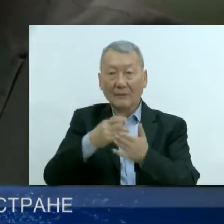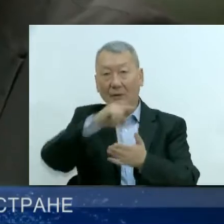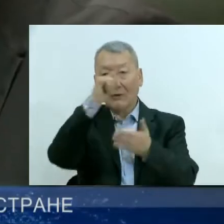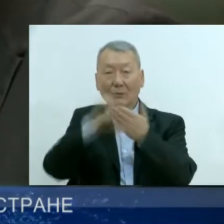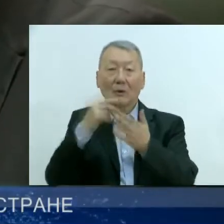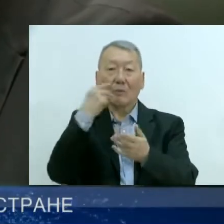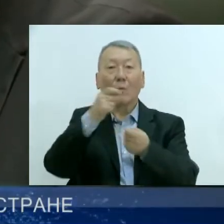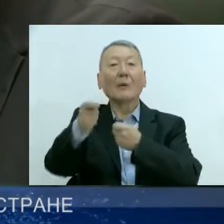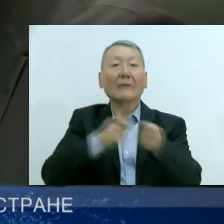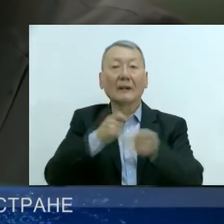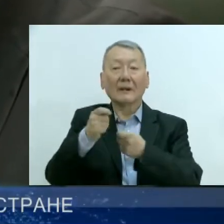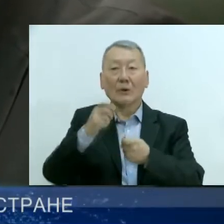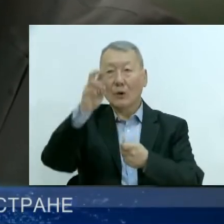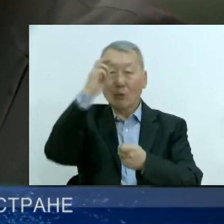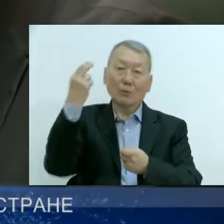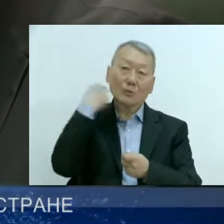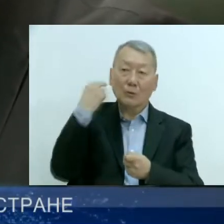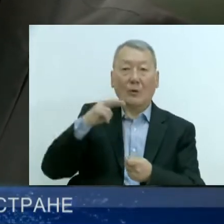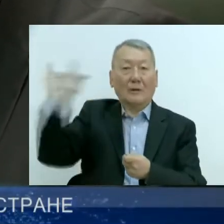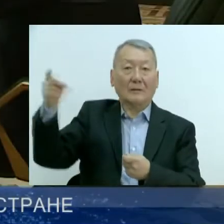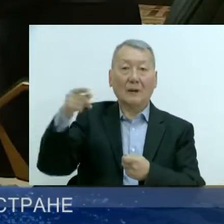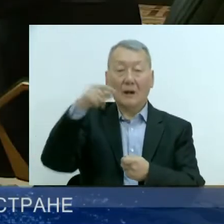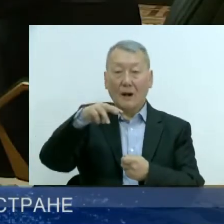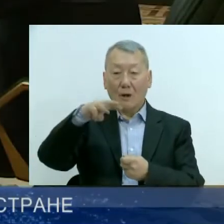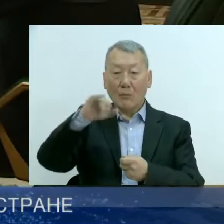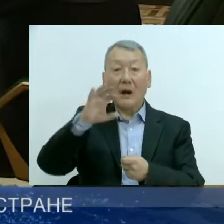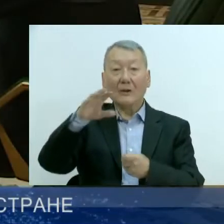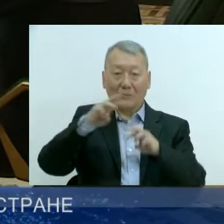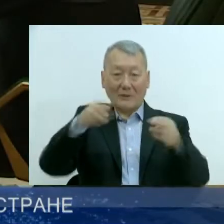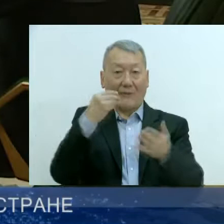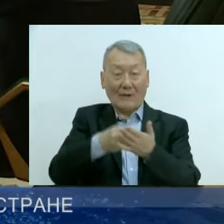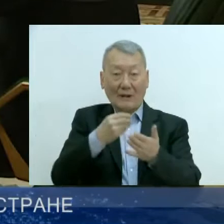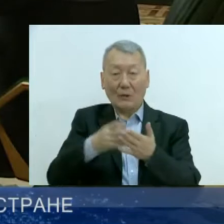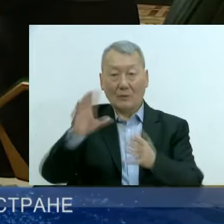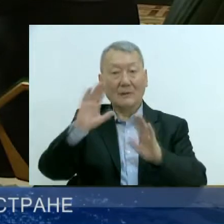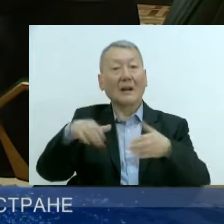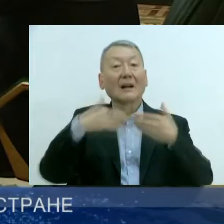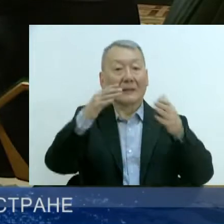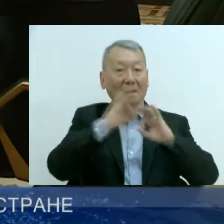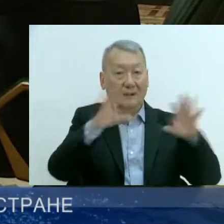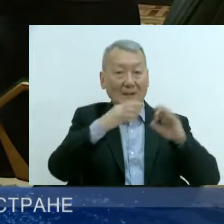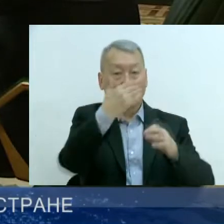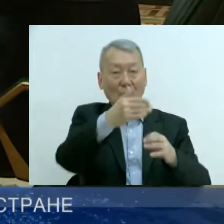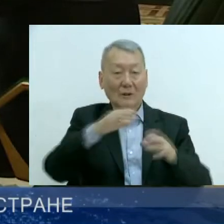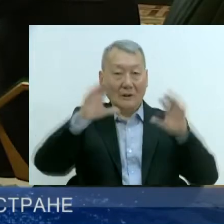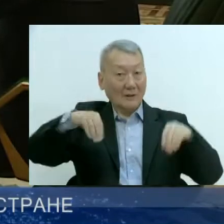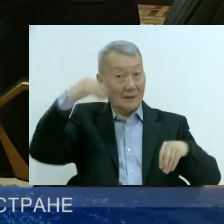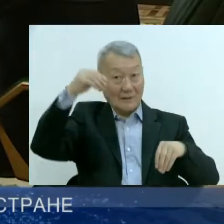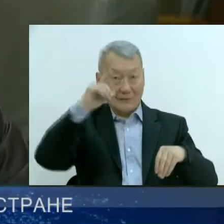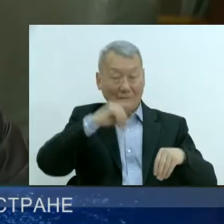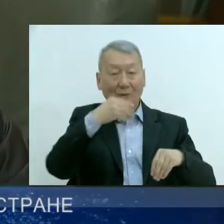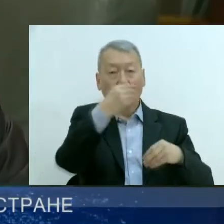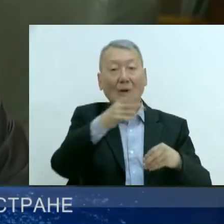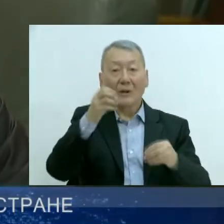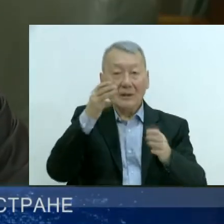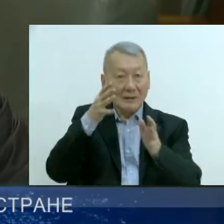эффективного управления госдолгом. Кайалбек Мукашев представил информацию о проводимой работе по обеспечению финансирования первоочередных